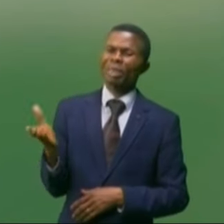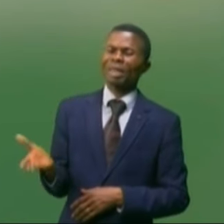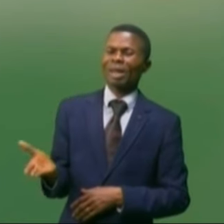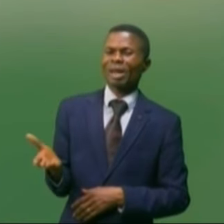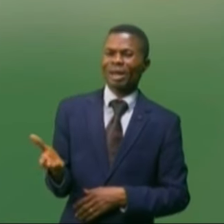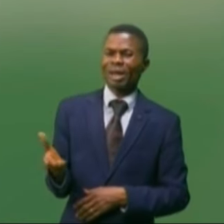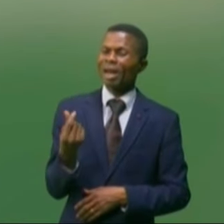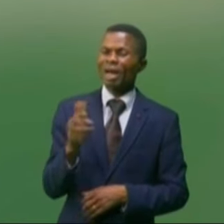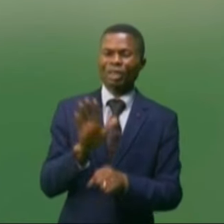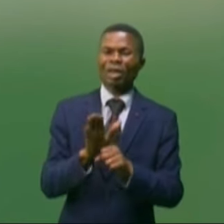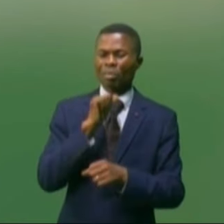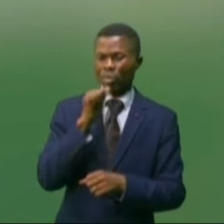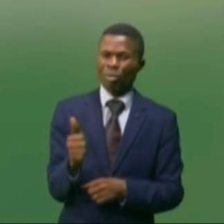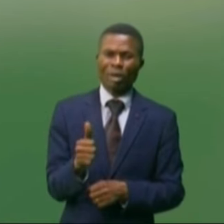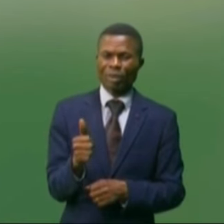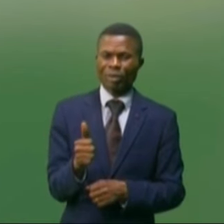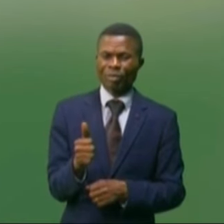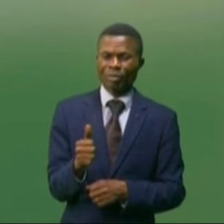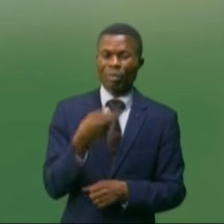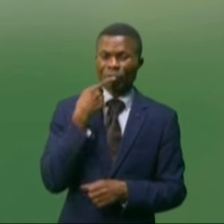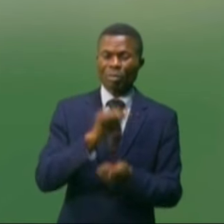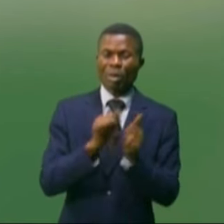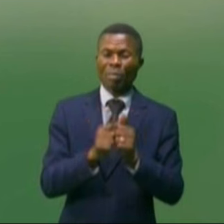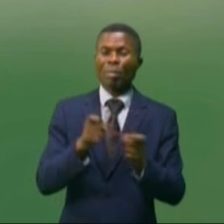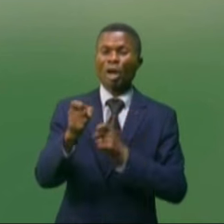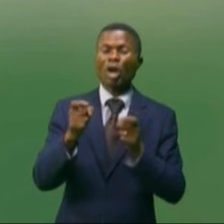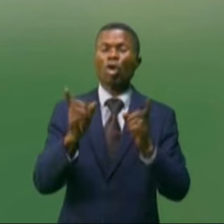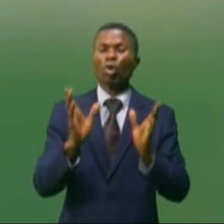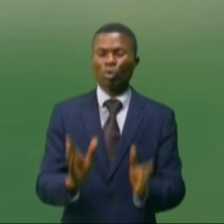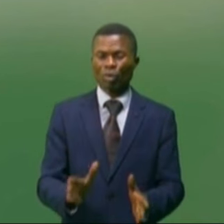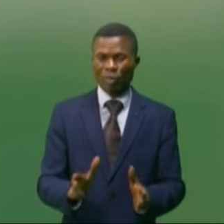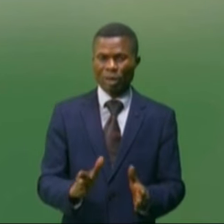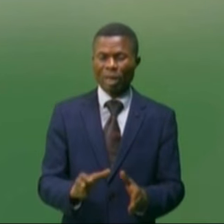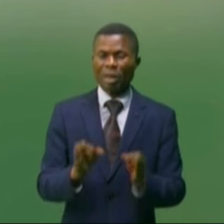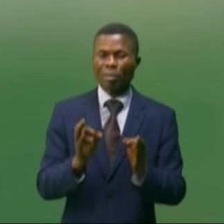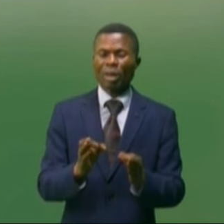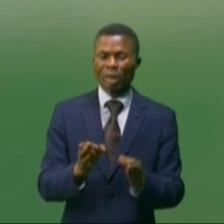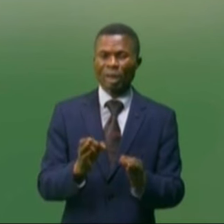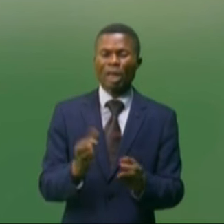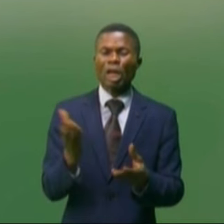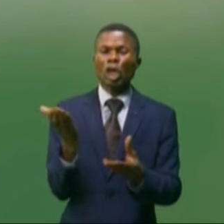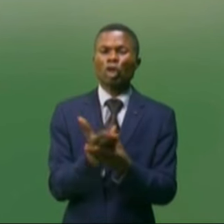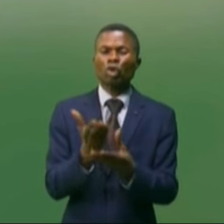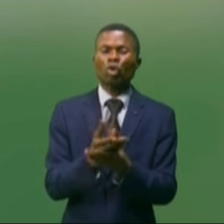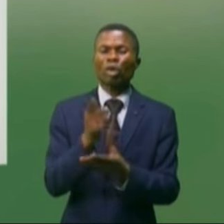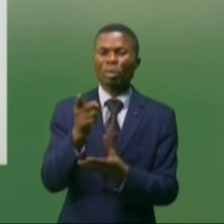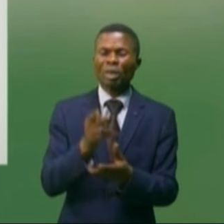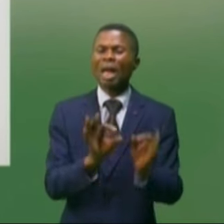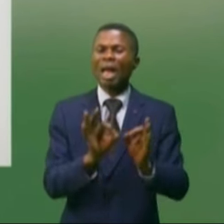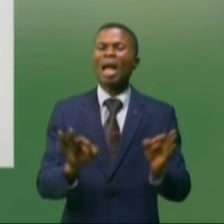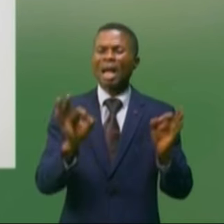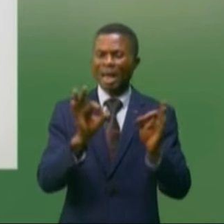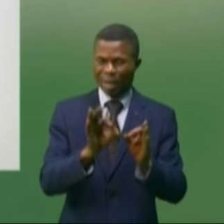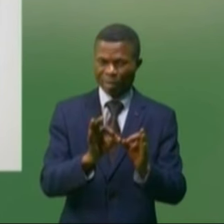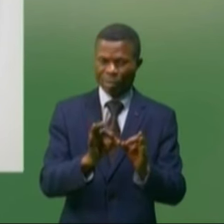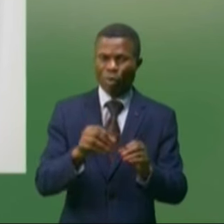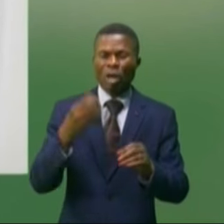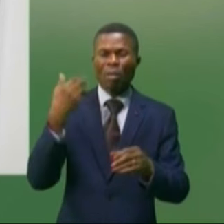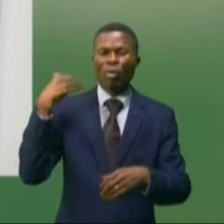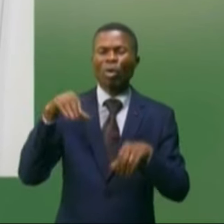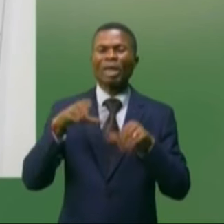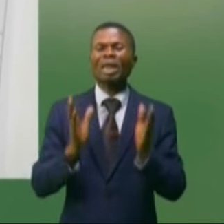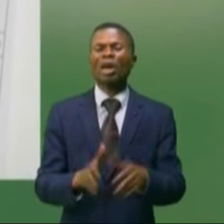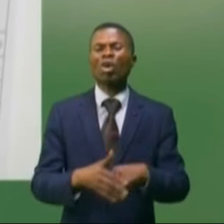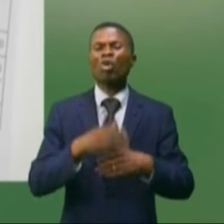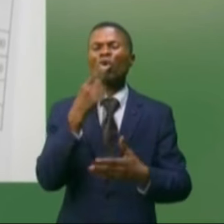avez également évoqué la gouvernance. Alors, en quoi est-ce que votre ouvrage peut être utile à l'État congolais? S'il